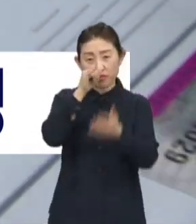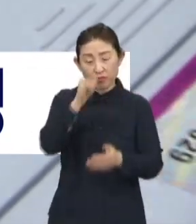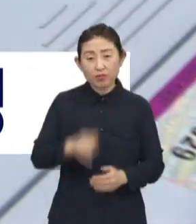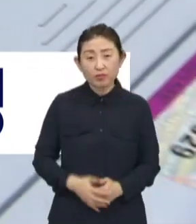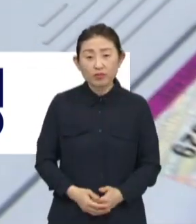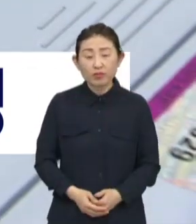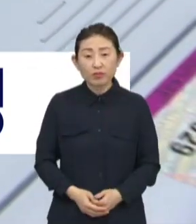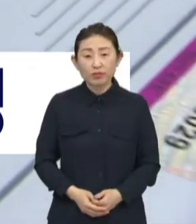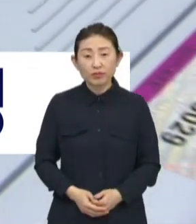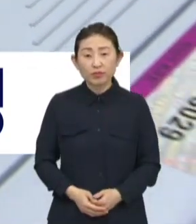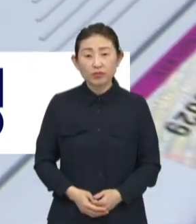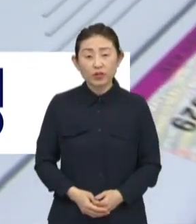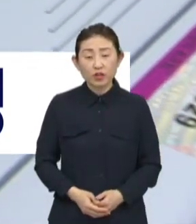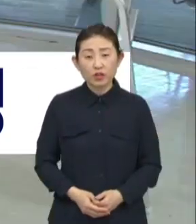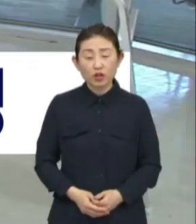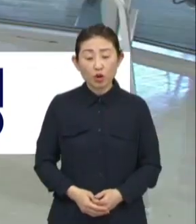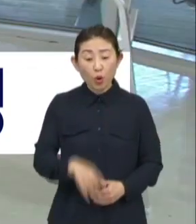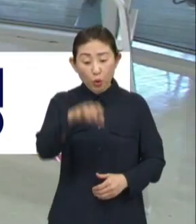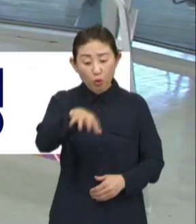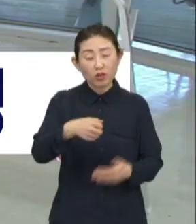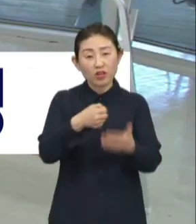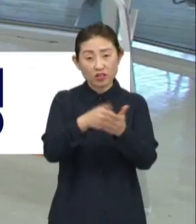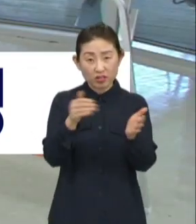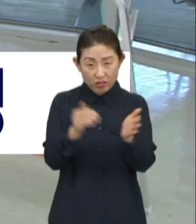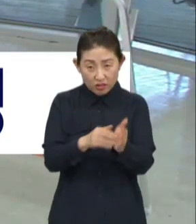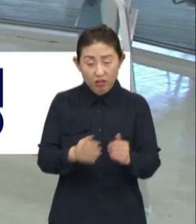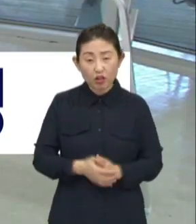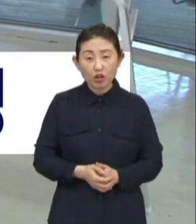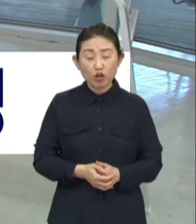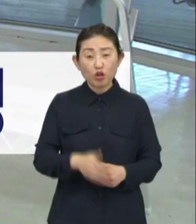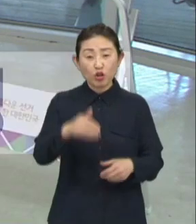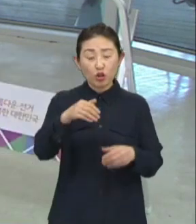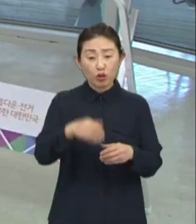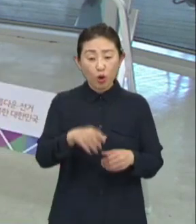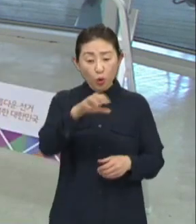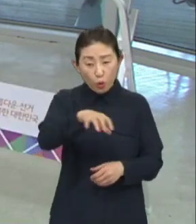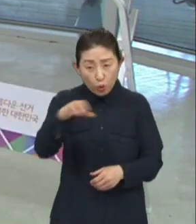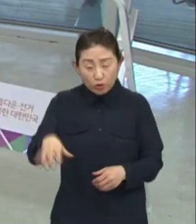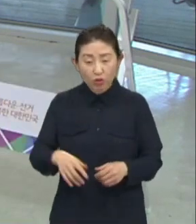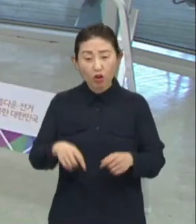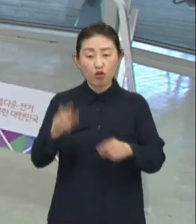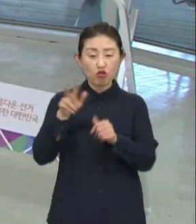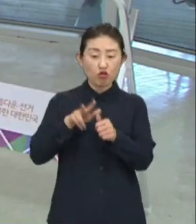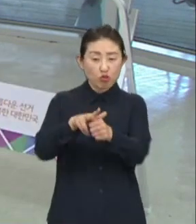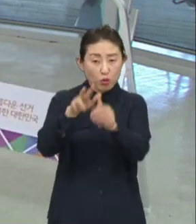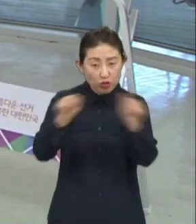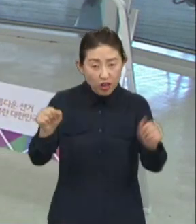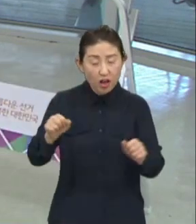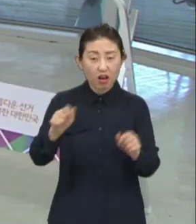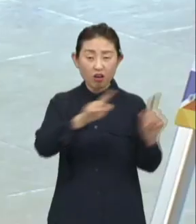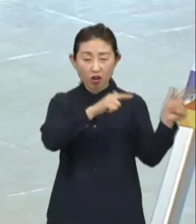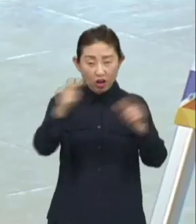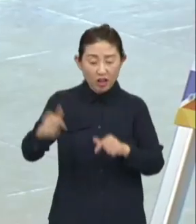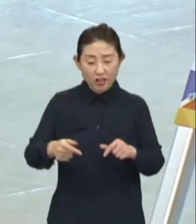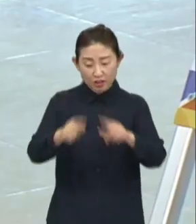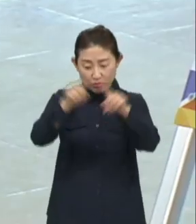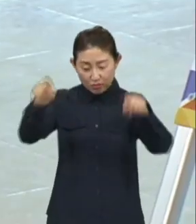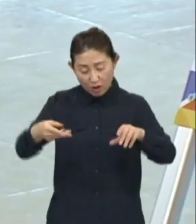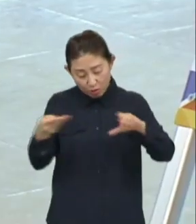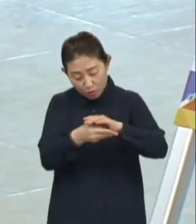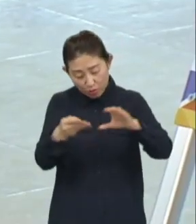설치됩니다 투표소 위치가 확정됨에 따라 투표 안내문과 정당 후보자의 선거 공보물 각 가정에